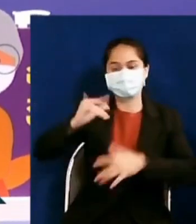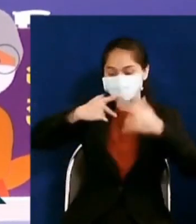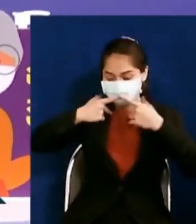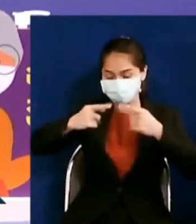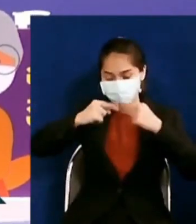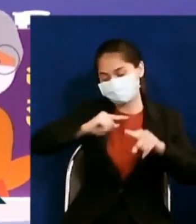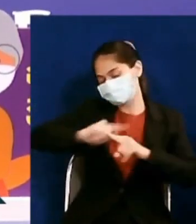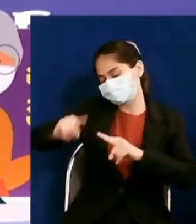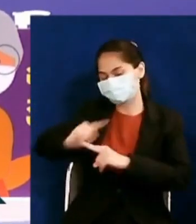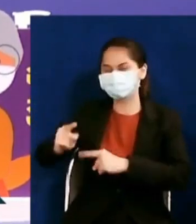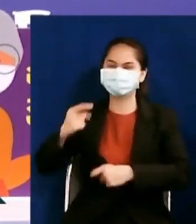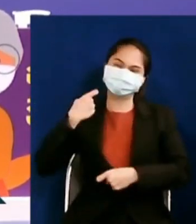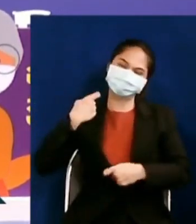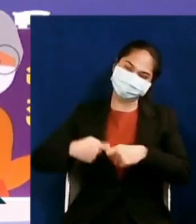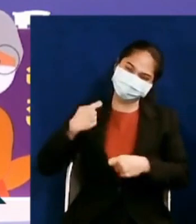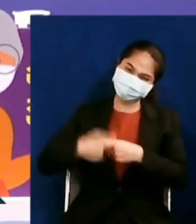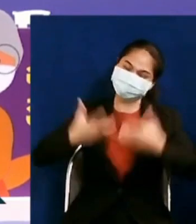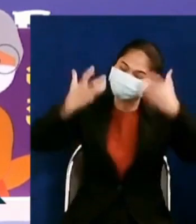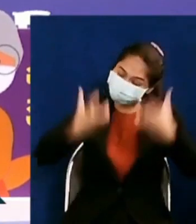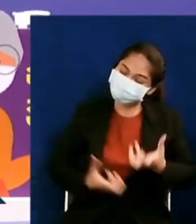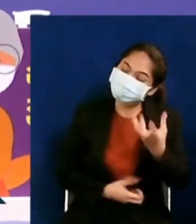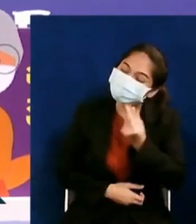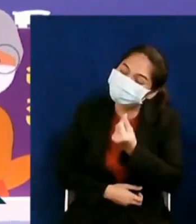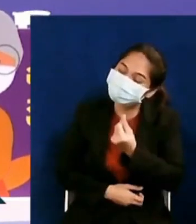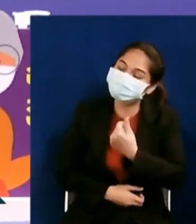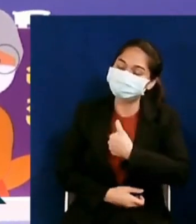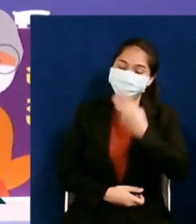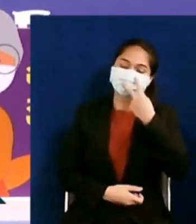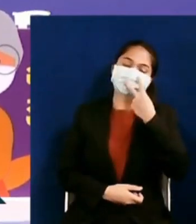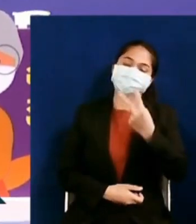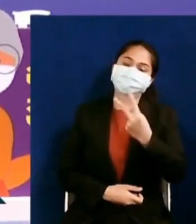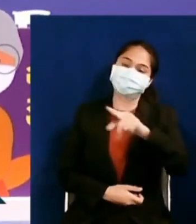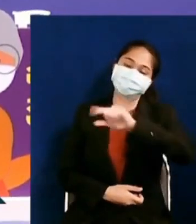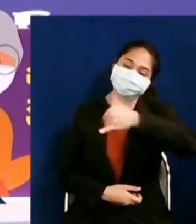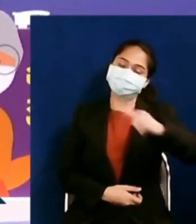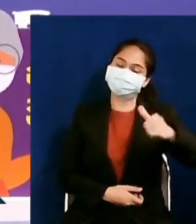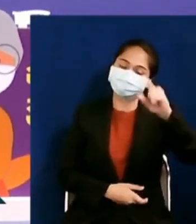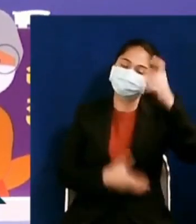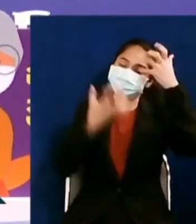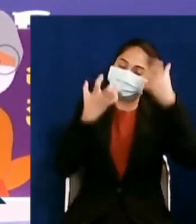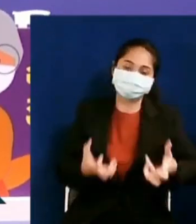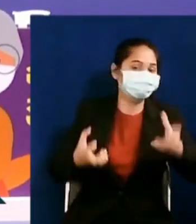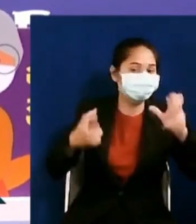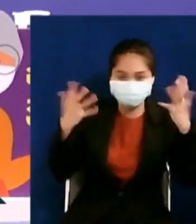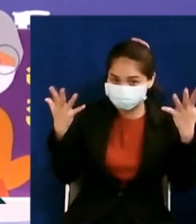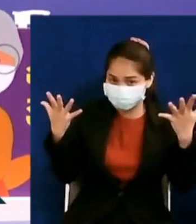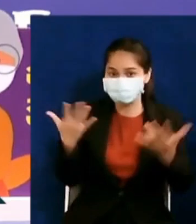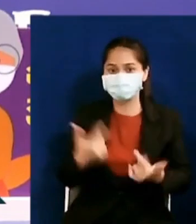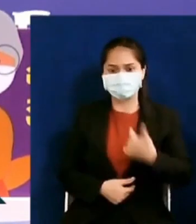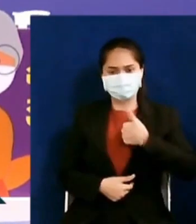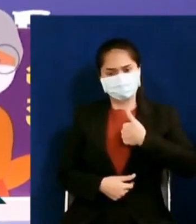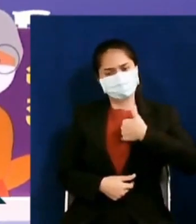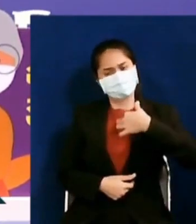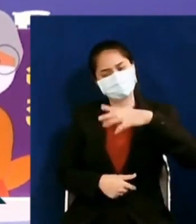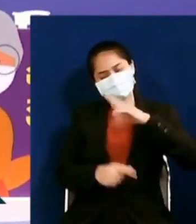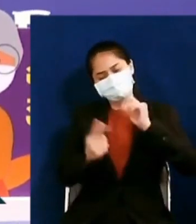หรือบอกว่าเป็นบวกหรือเป็นลบเนี่ยแลบต้องตรวจยีนมากกว่า1ยีนหรือตรวจยีนมากกว่า1ตำแหน่งถ้าเป็นลบต้องลบทุกต